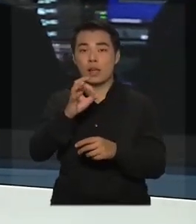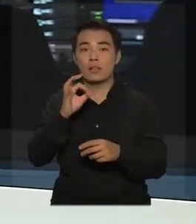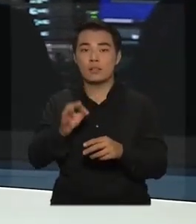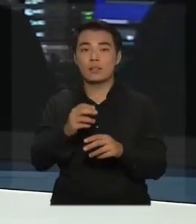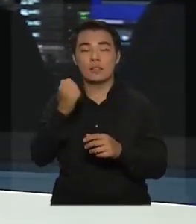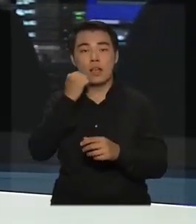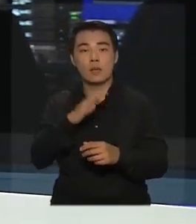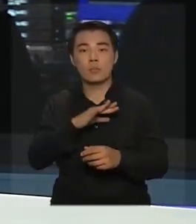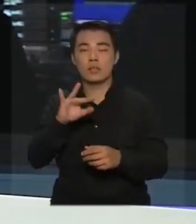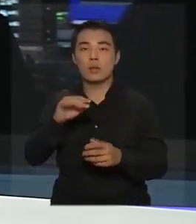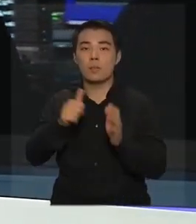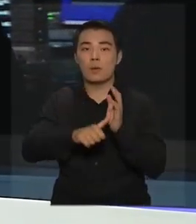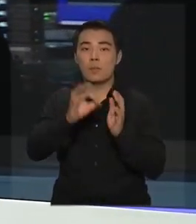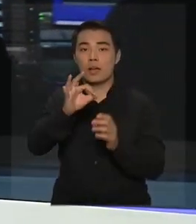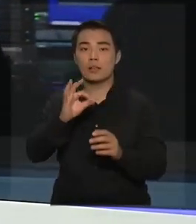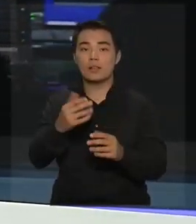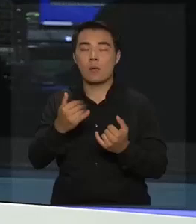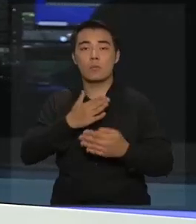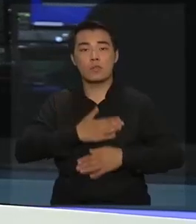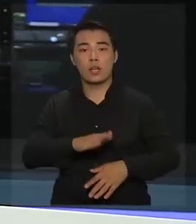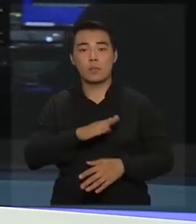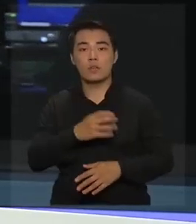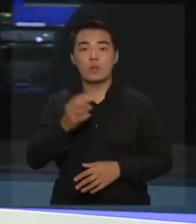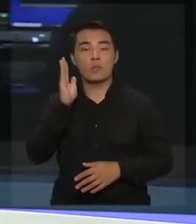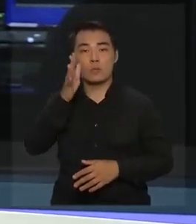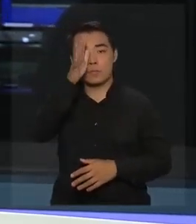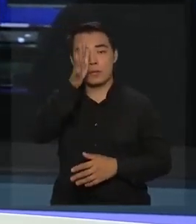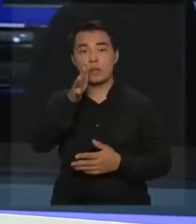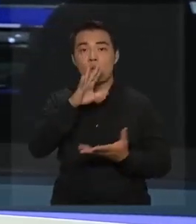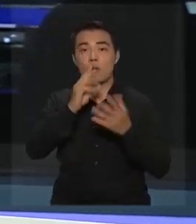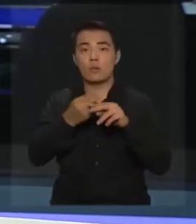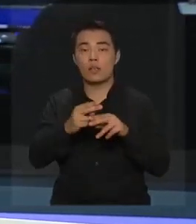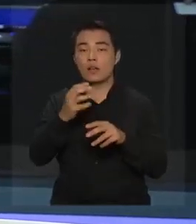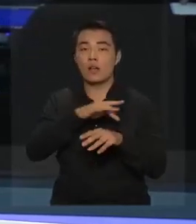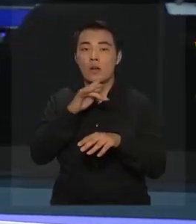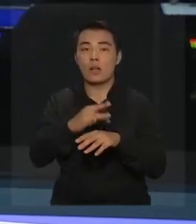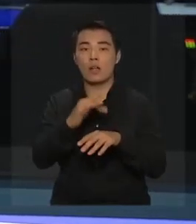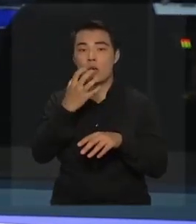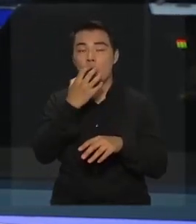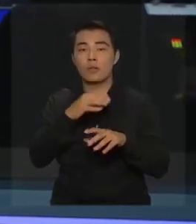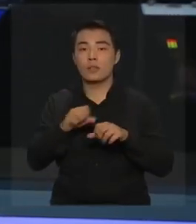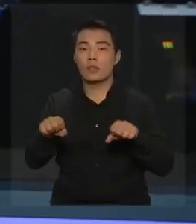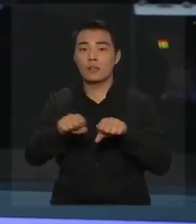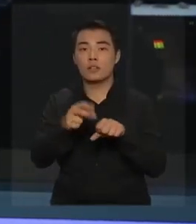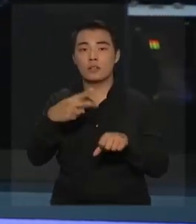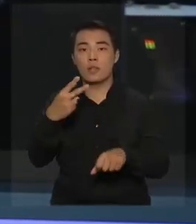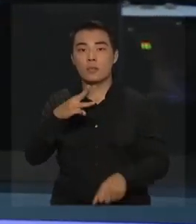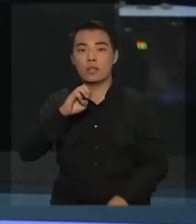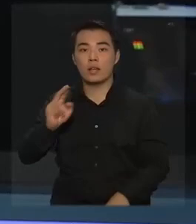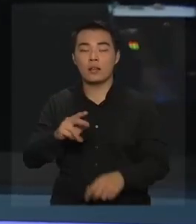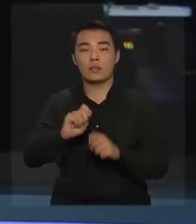жағдайы қанағаттанарлық деңгейде. Алдағы 5 жылда қаладағы жылу жүйелерін жаңғыртуға 22 миллиард теңге